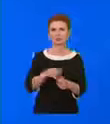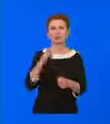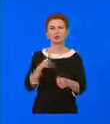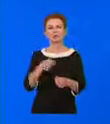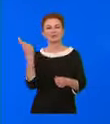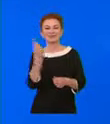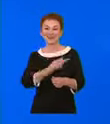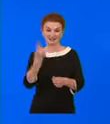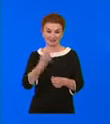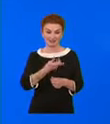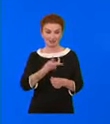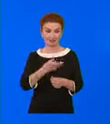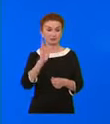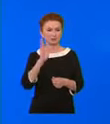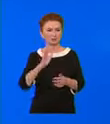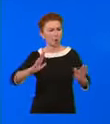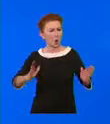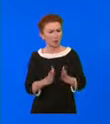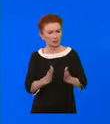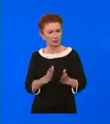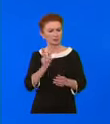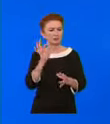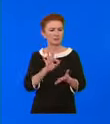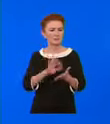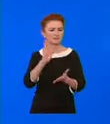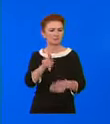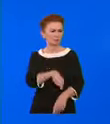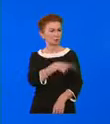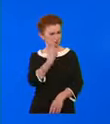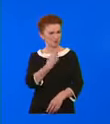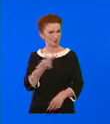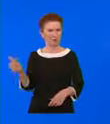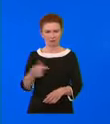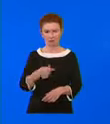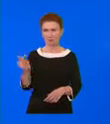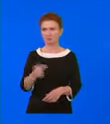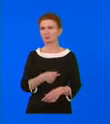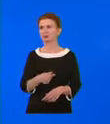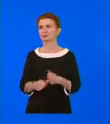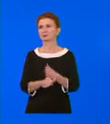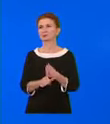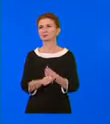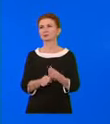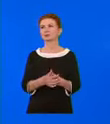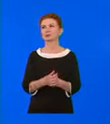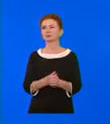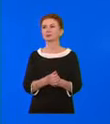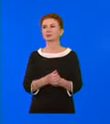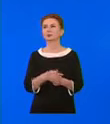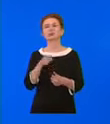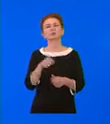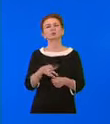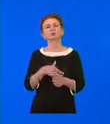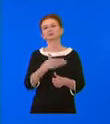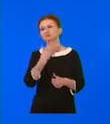zakaz będzie, to ograniczenie na pewno będzie dłużej obowiązywało, ponieważ to ograniczenie nie nakłada aż tak